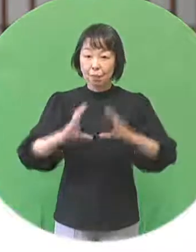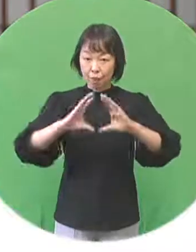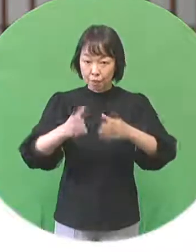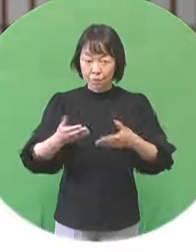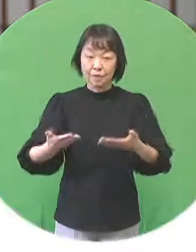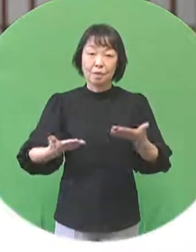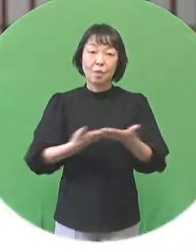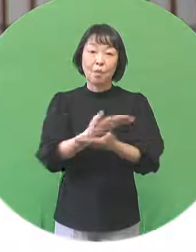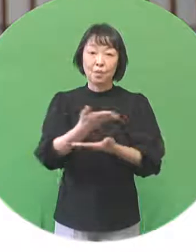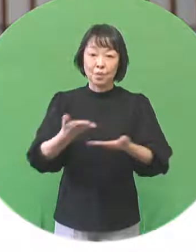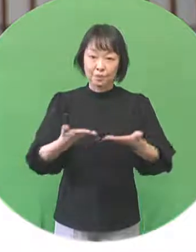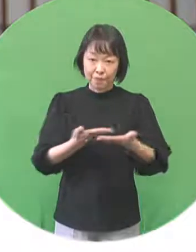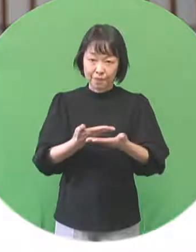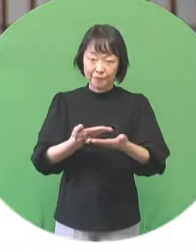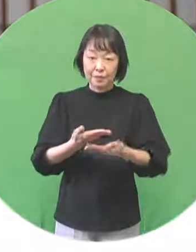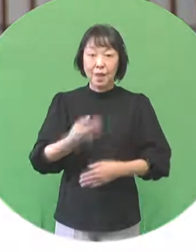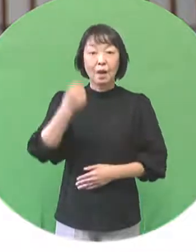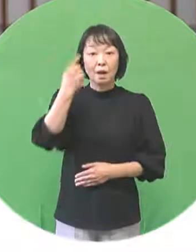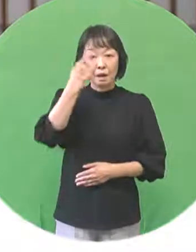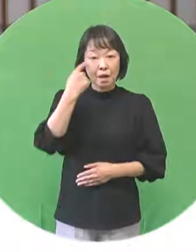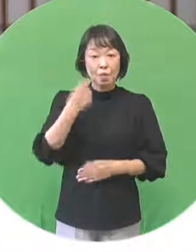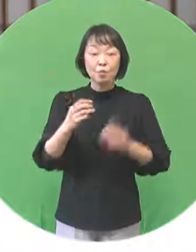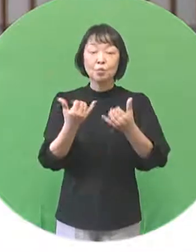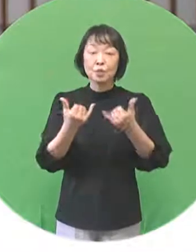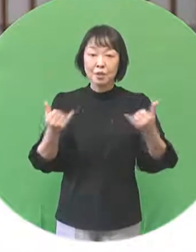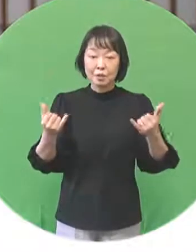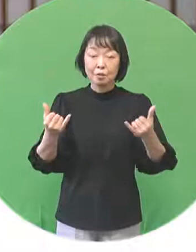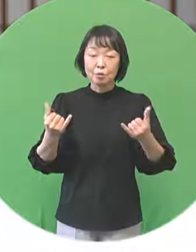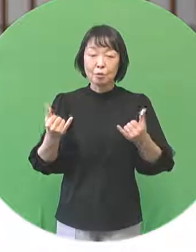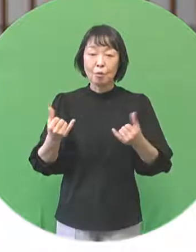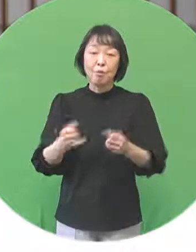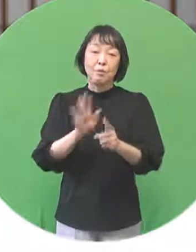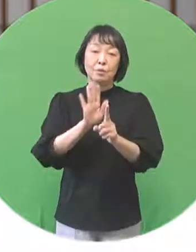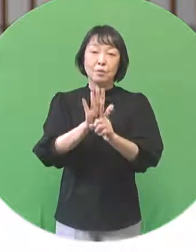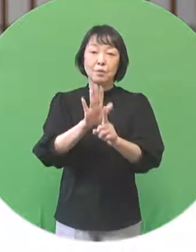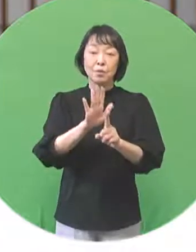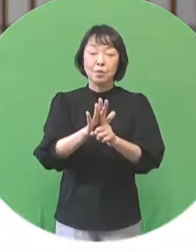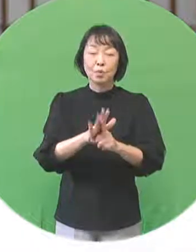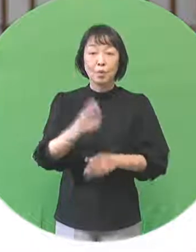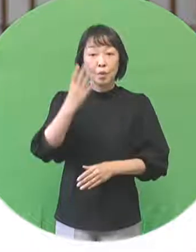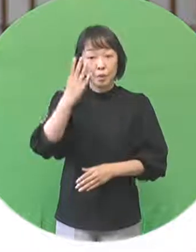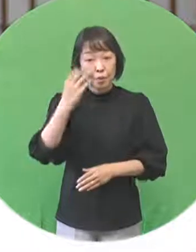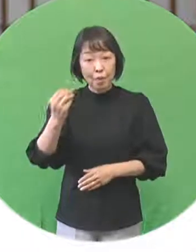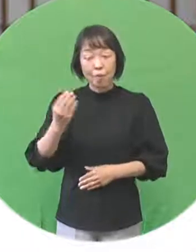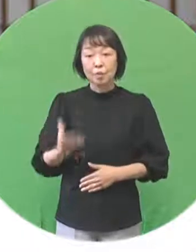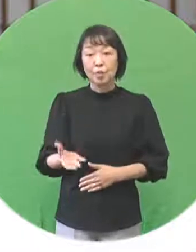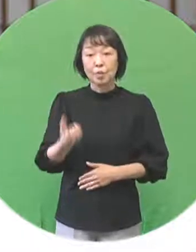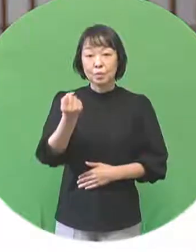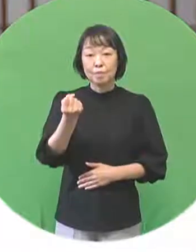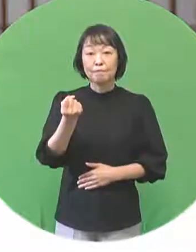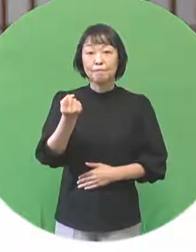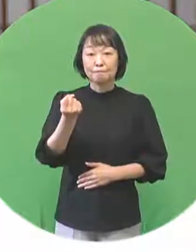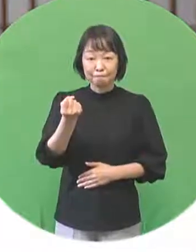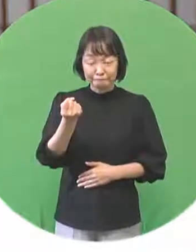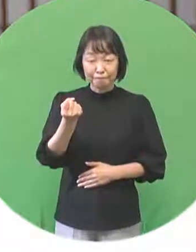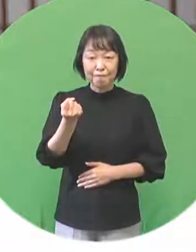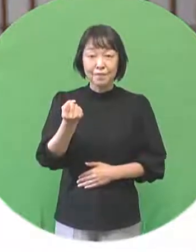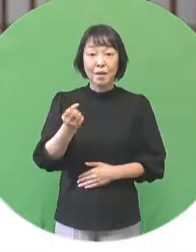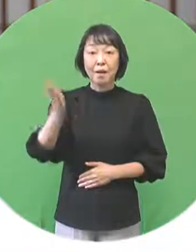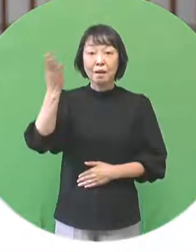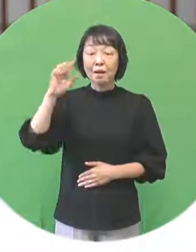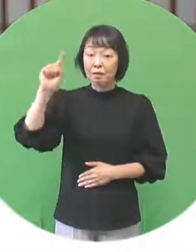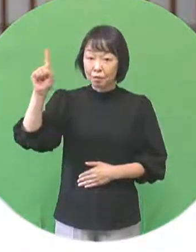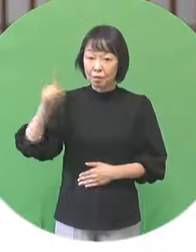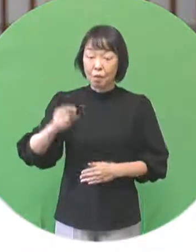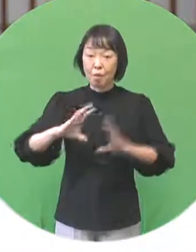国際交流とか、あるいは地域での外国人の皆さんの日本語のサポートについてご興味ある方は、岩手県